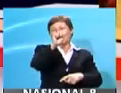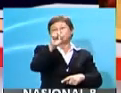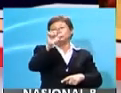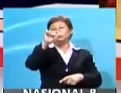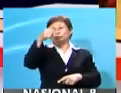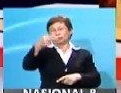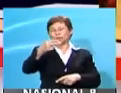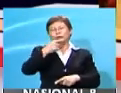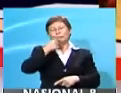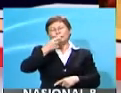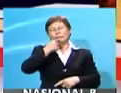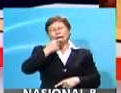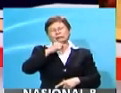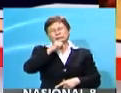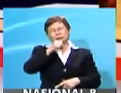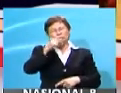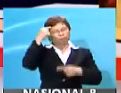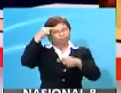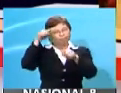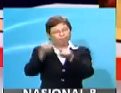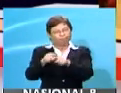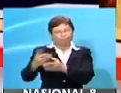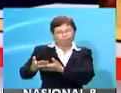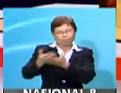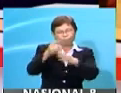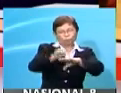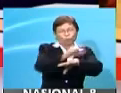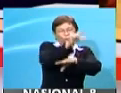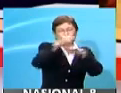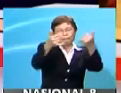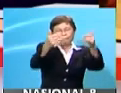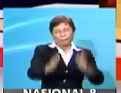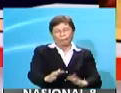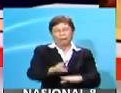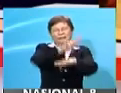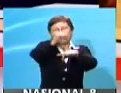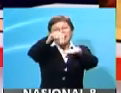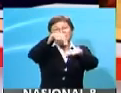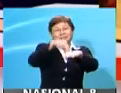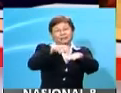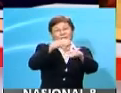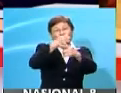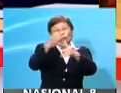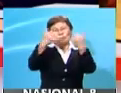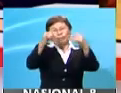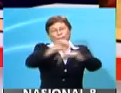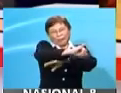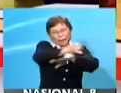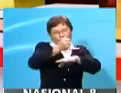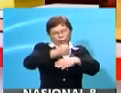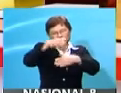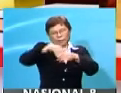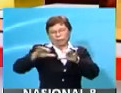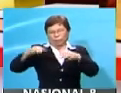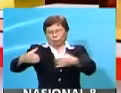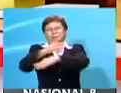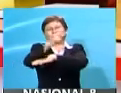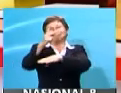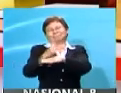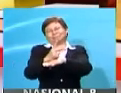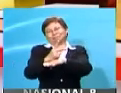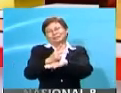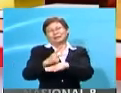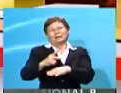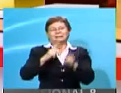Shah menyuarakan rasa kurang setujunya dengan cadangan menggunakan pemain naturalisasi atau pemain import dalam skuad kebangsaan